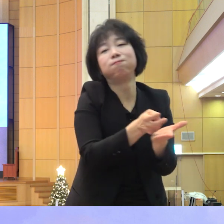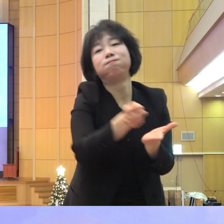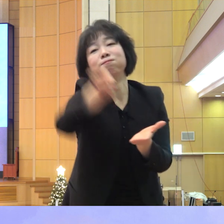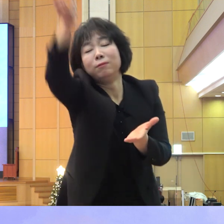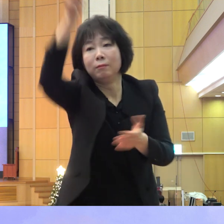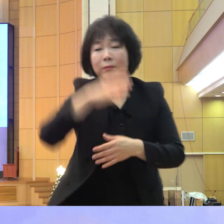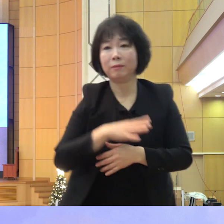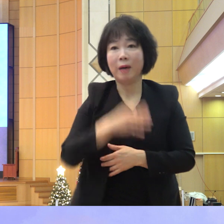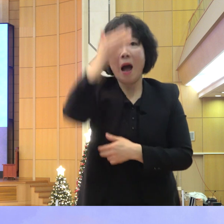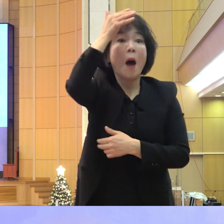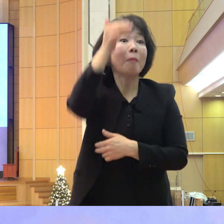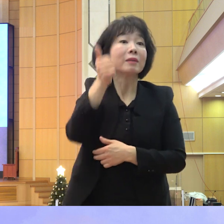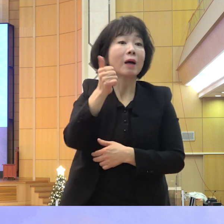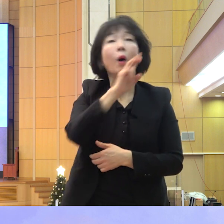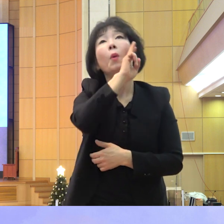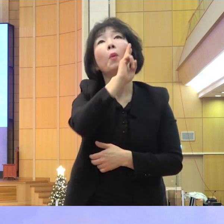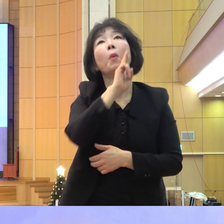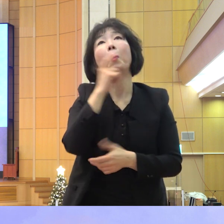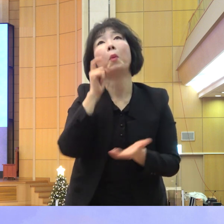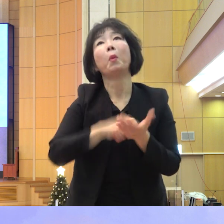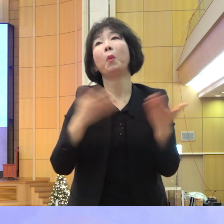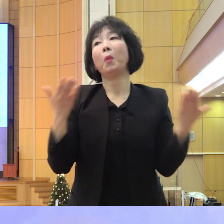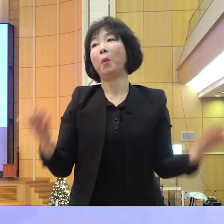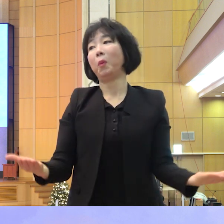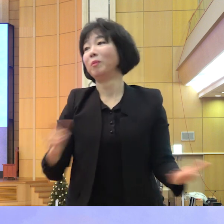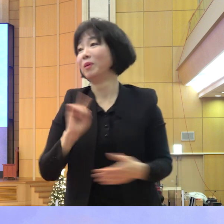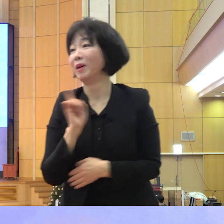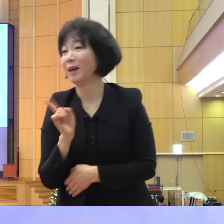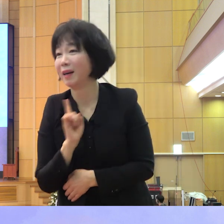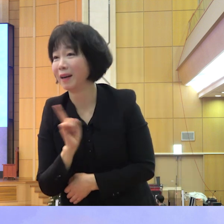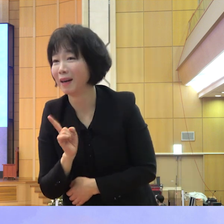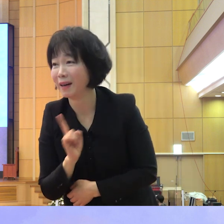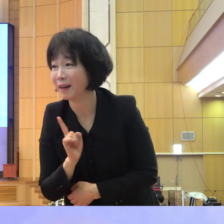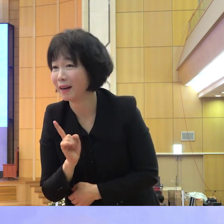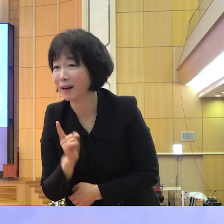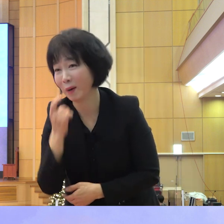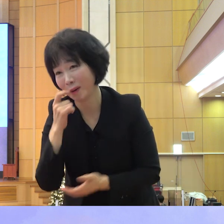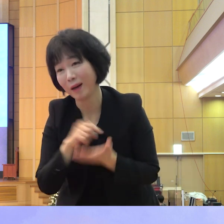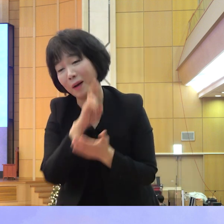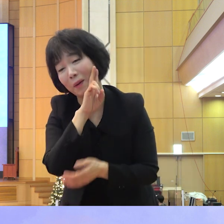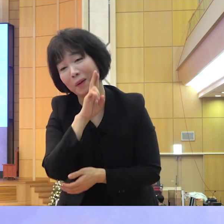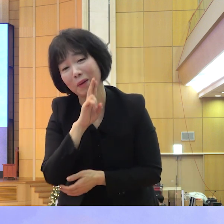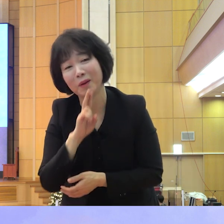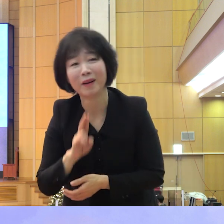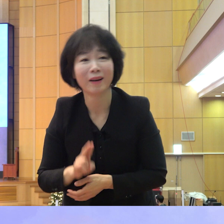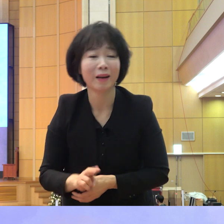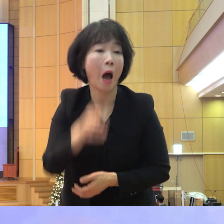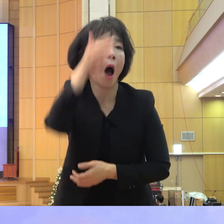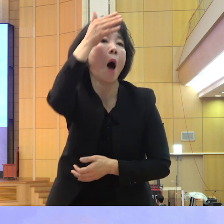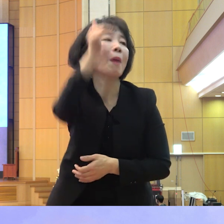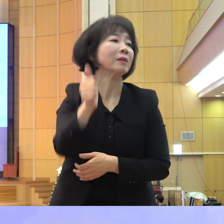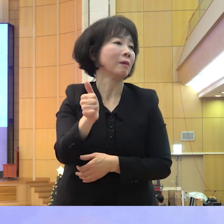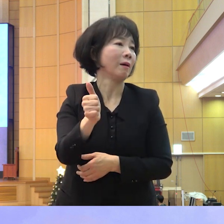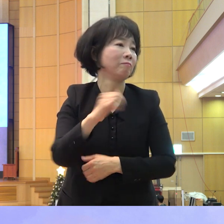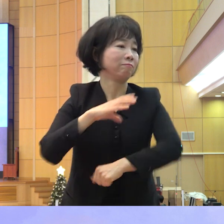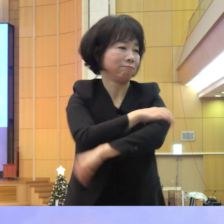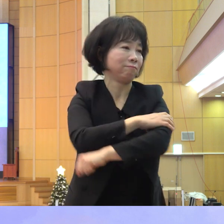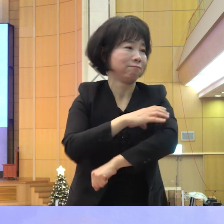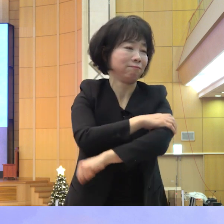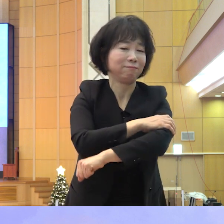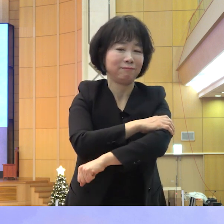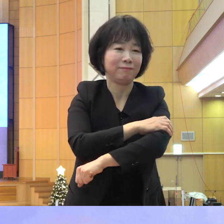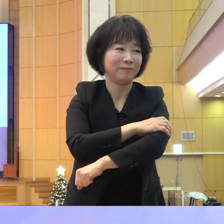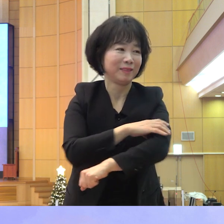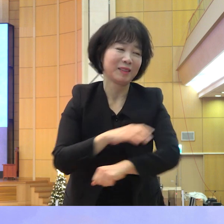돼. 반장만 돼도, 직업이 똥 퍼는 직업인데도 똥 안 퍼. 그러니까